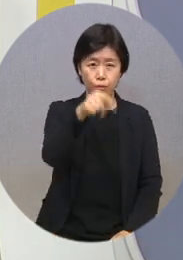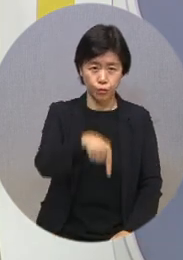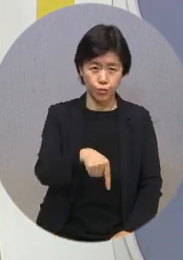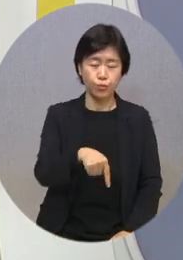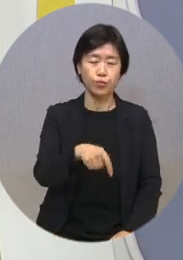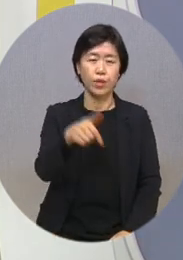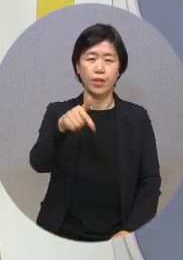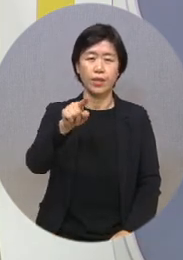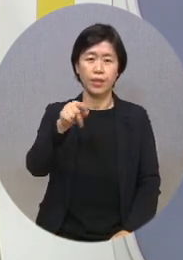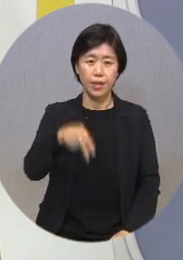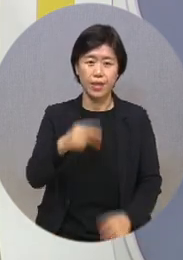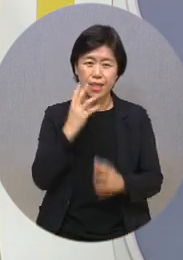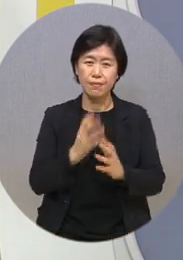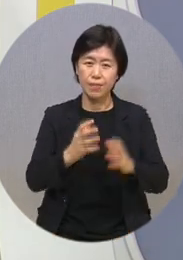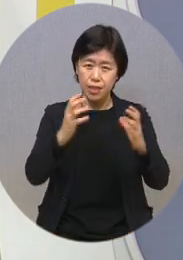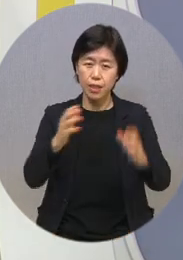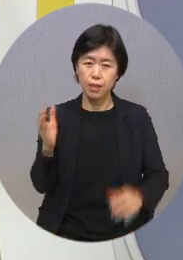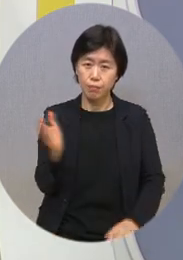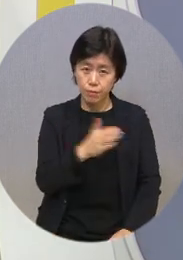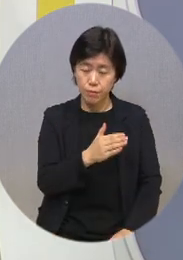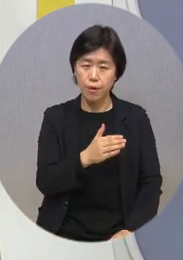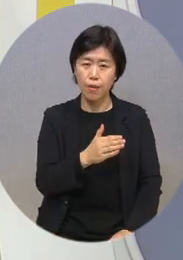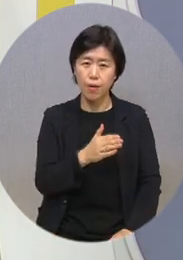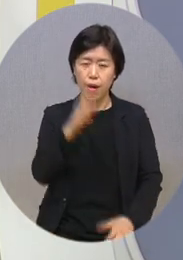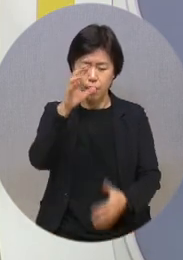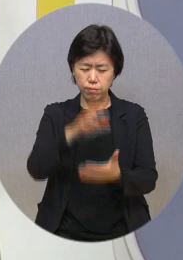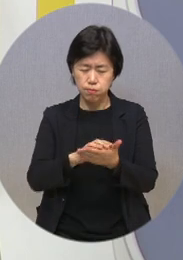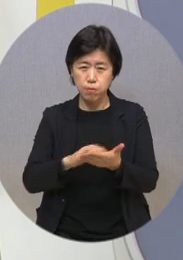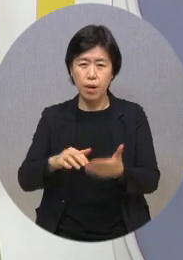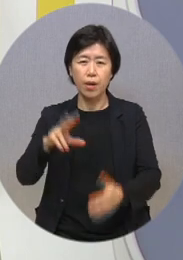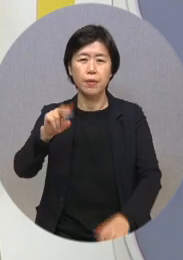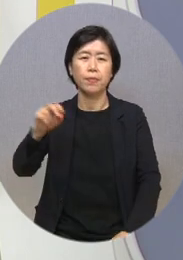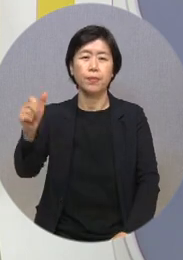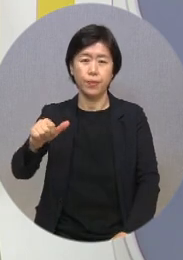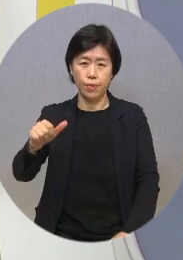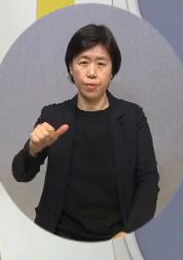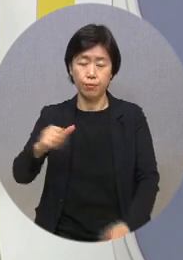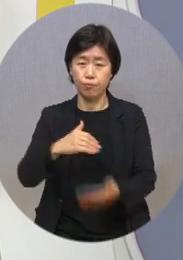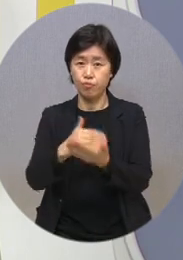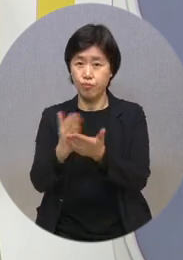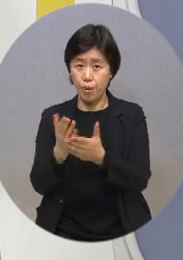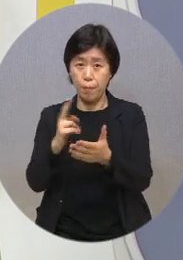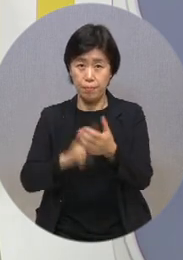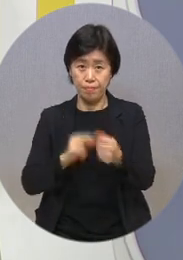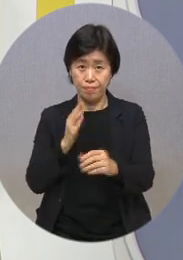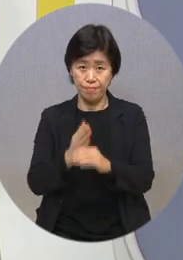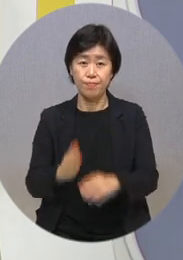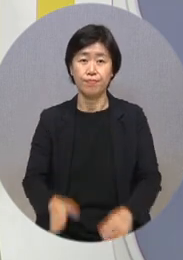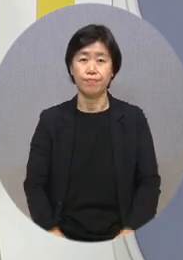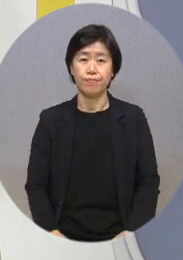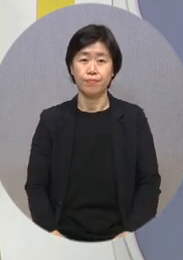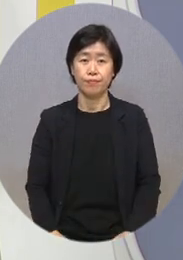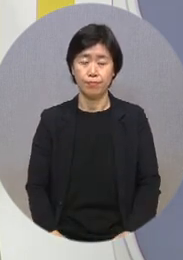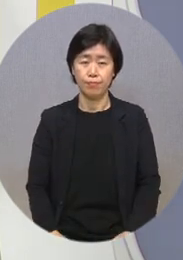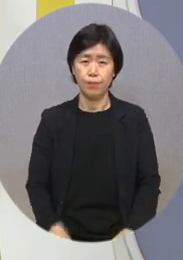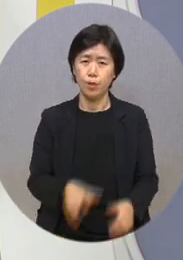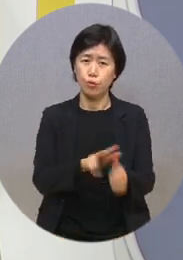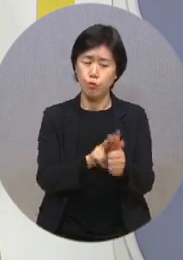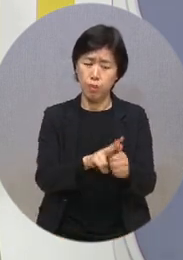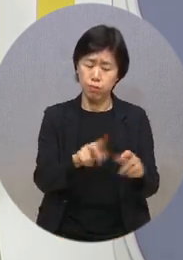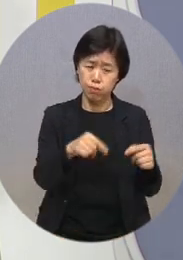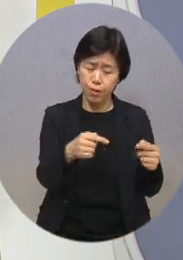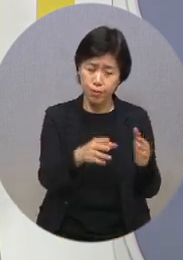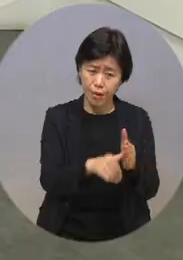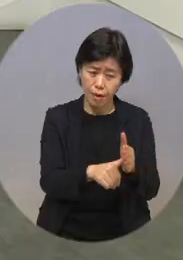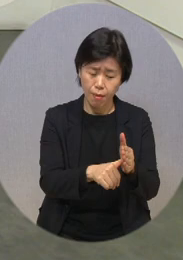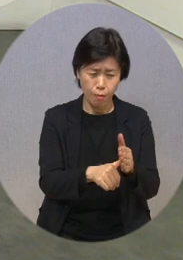네. 25,000개 정도 농수축산물을 지금 판매하고 있습니다. 우리가 슈퍼에 가도 살 게 그렇게 많지